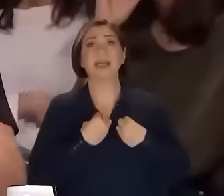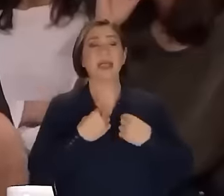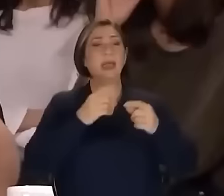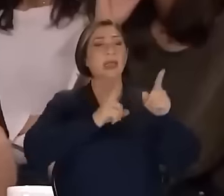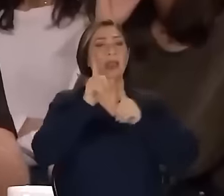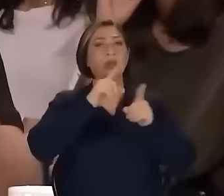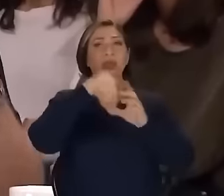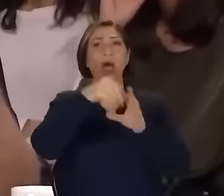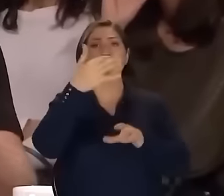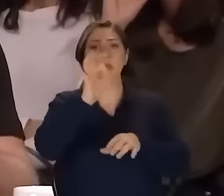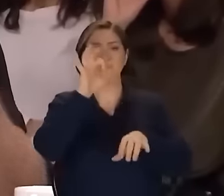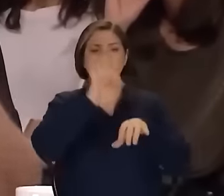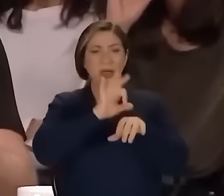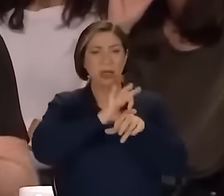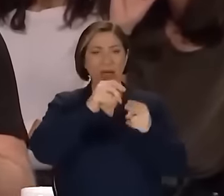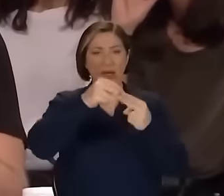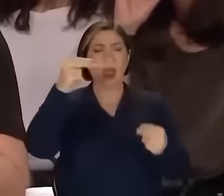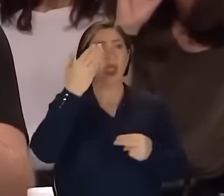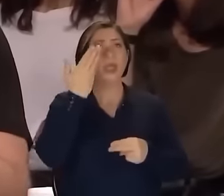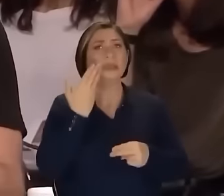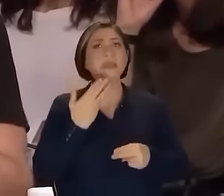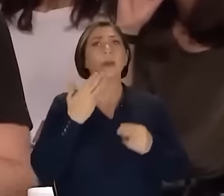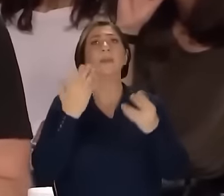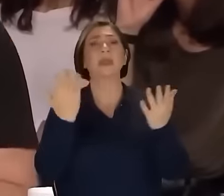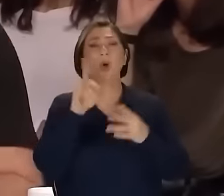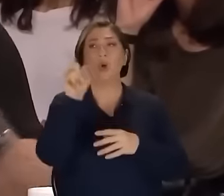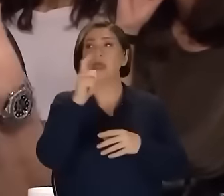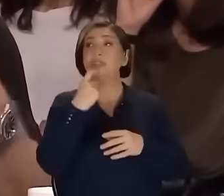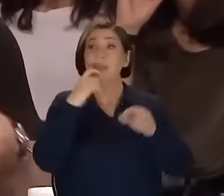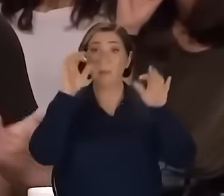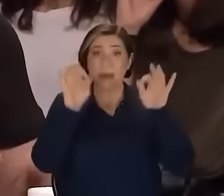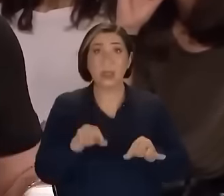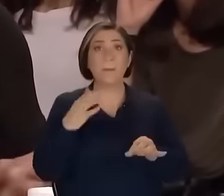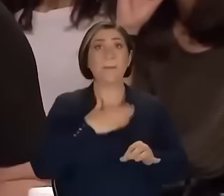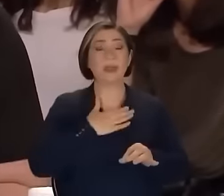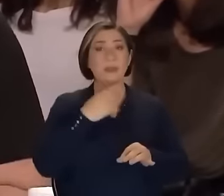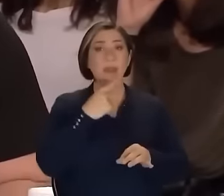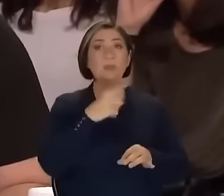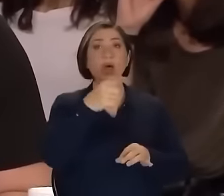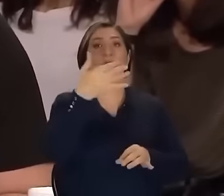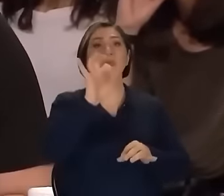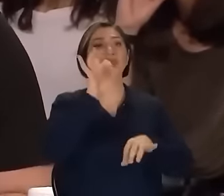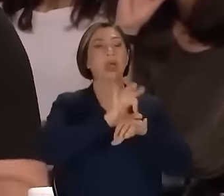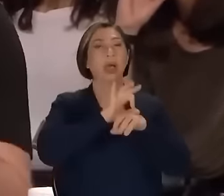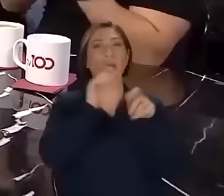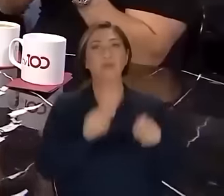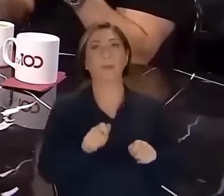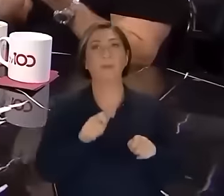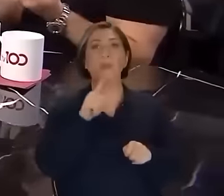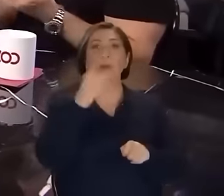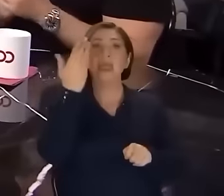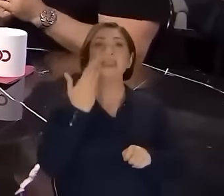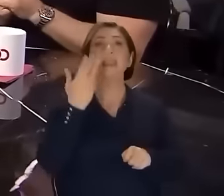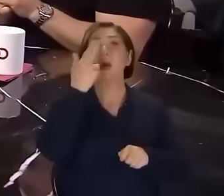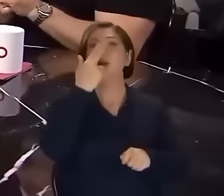dijital platformda 60 dakikalık öyküler izleme meselesi 10. yılına girince ben dedim ki bunları ben 60 dakika yapacağım. Yani böyle bir